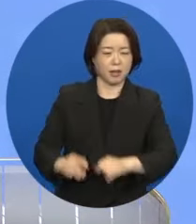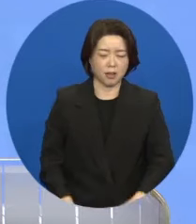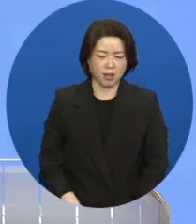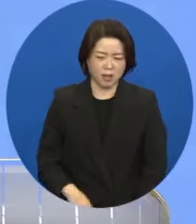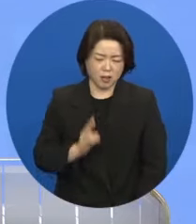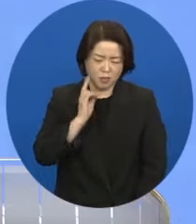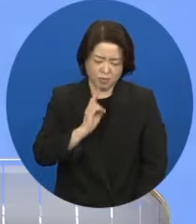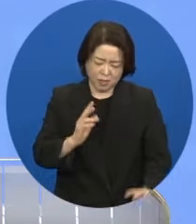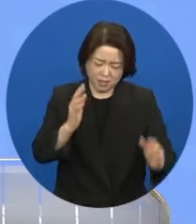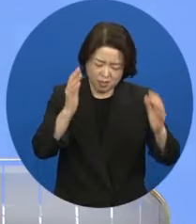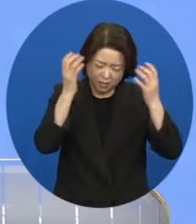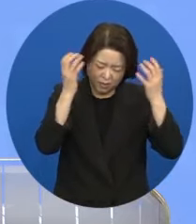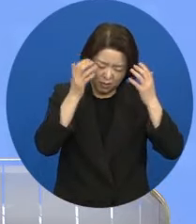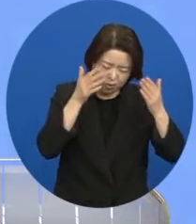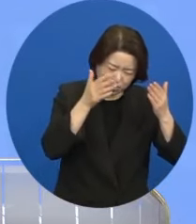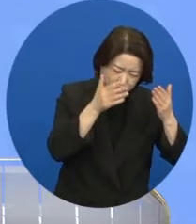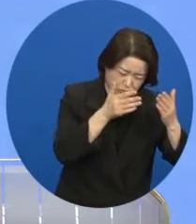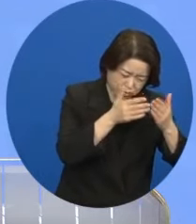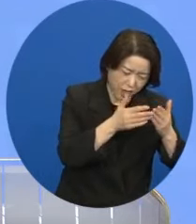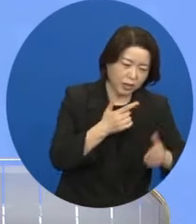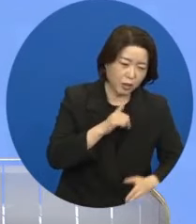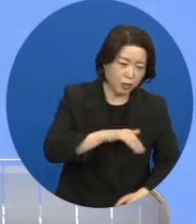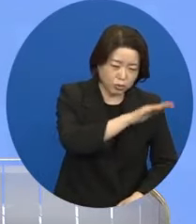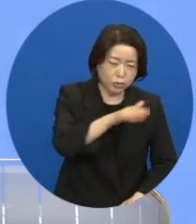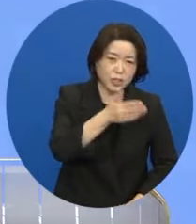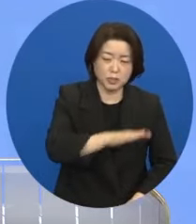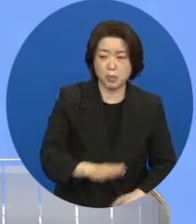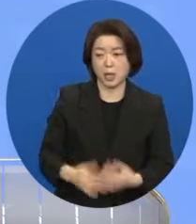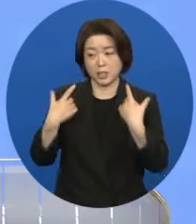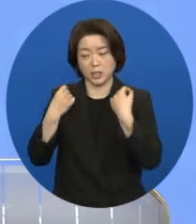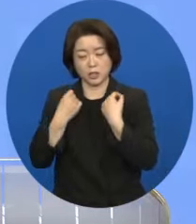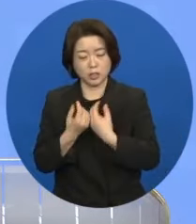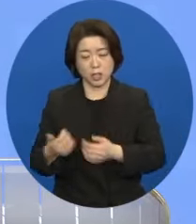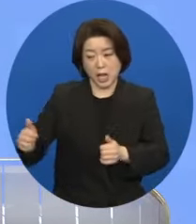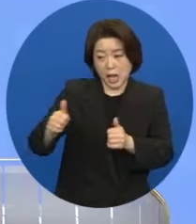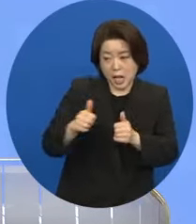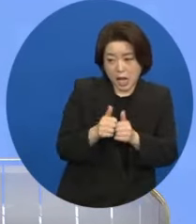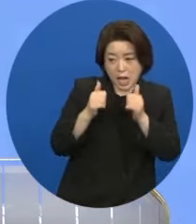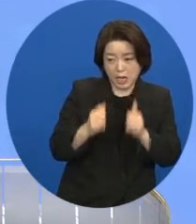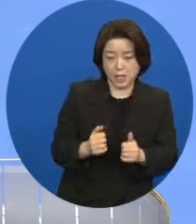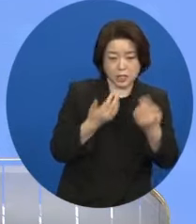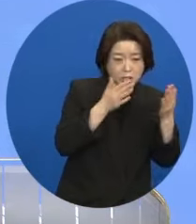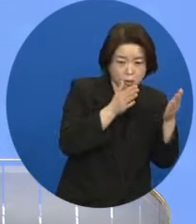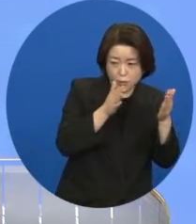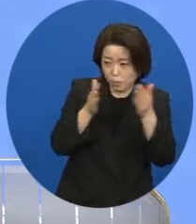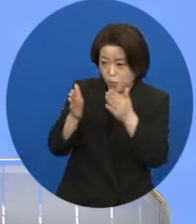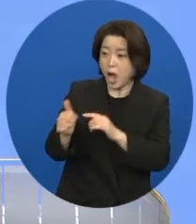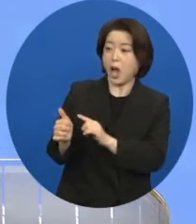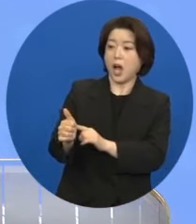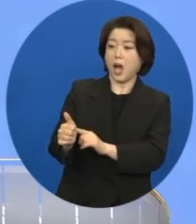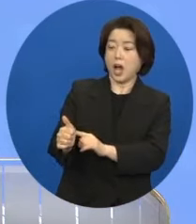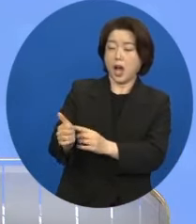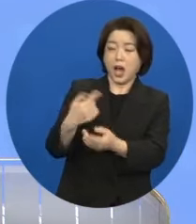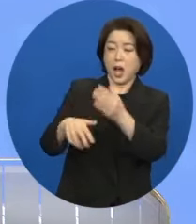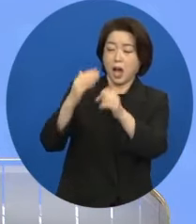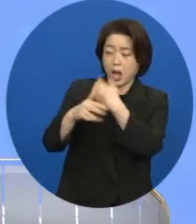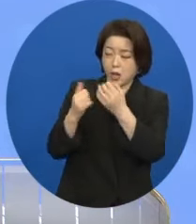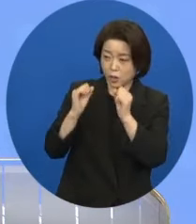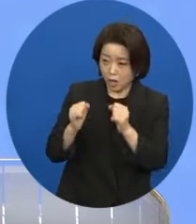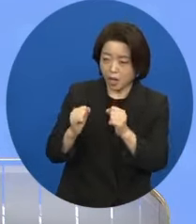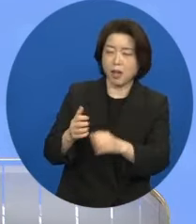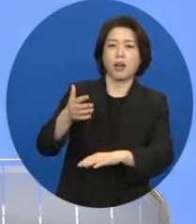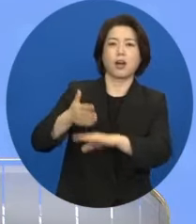현실만 주목하던 우리로 하여금 여전히 우리와 함께하시는 하나님께로 시선을 돌리게 하는 능력이 바로 감사입니다